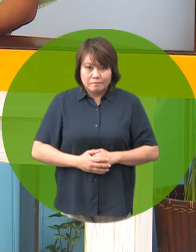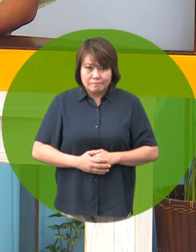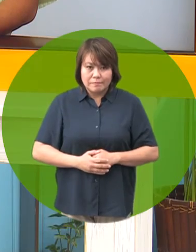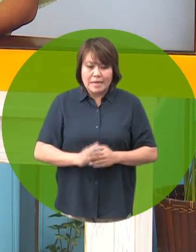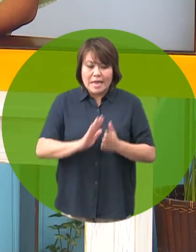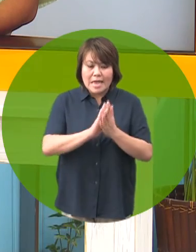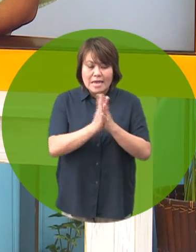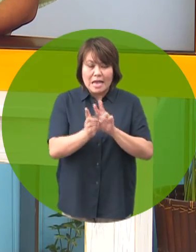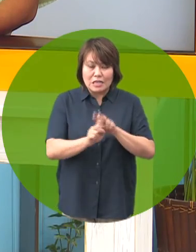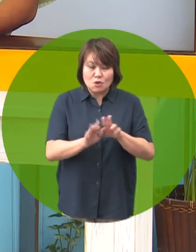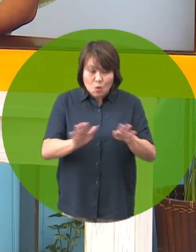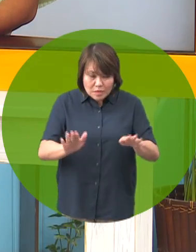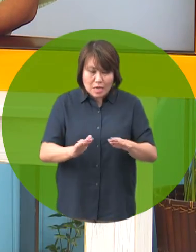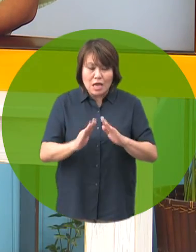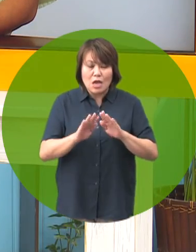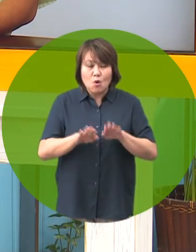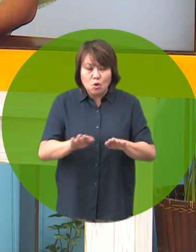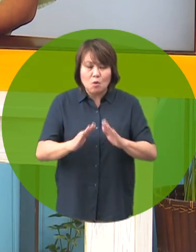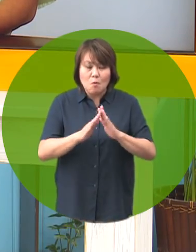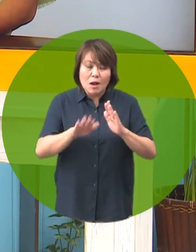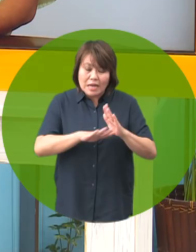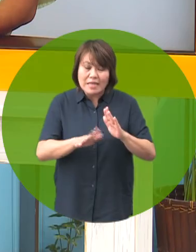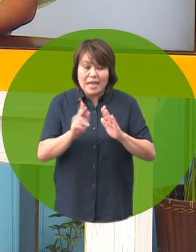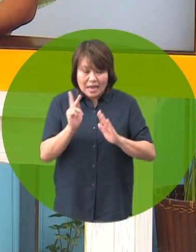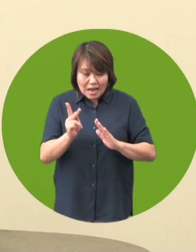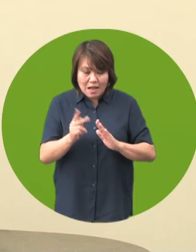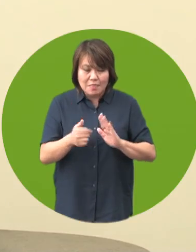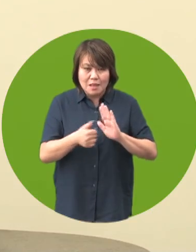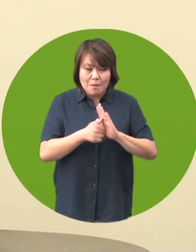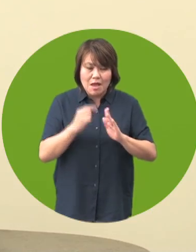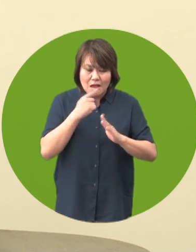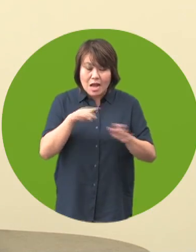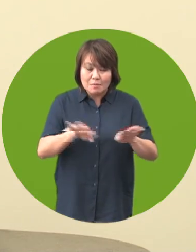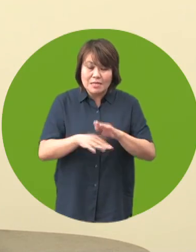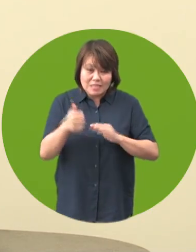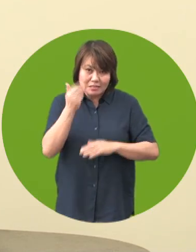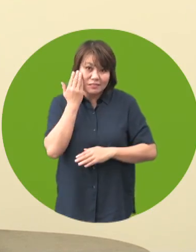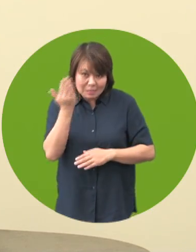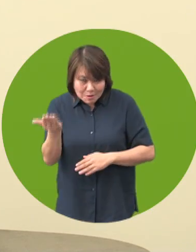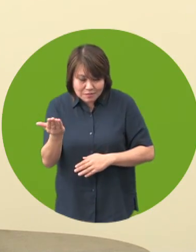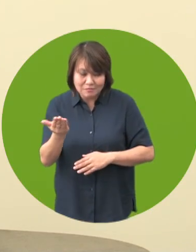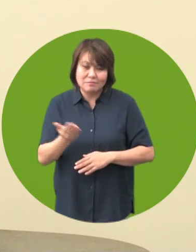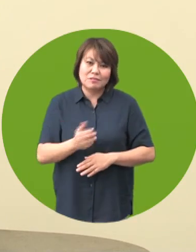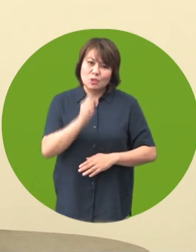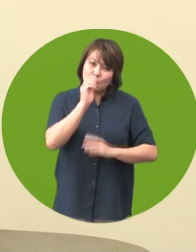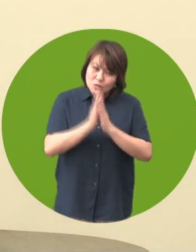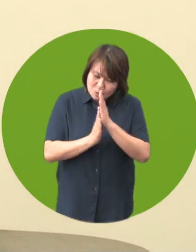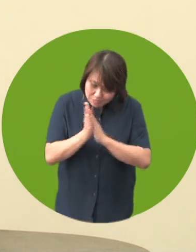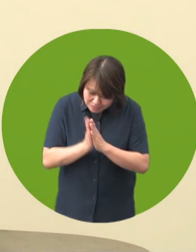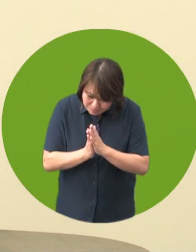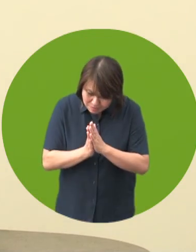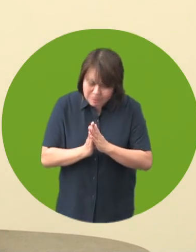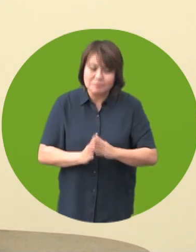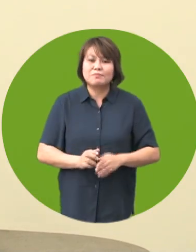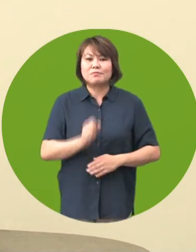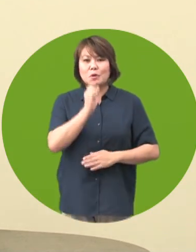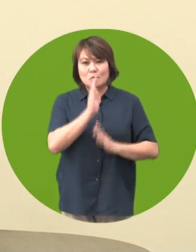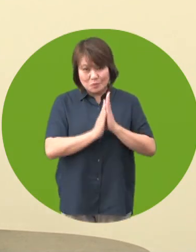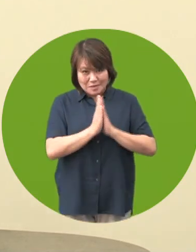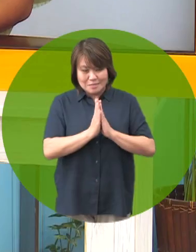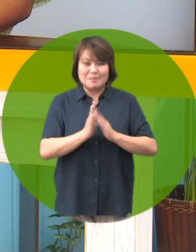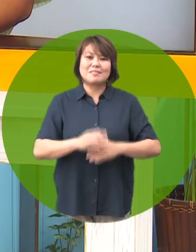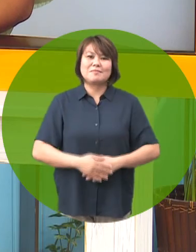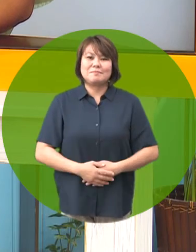県青少年子供家庭家の赤嶺さんに伺います赤嶺さんよろしくお願いしますよろしくお願いし